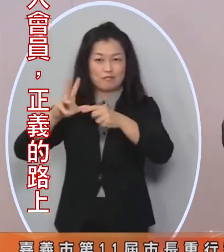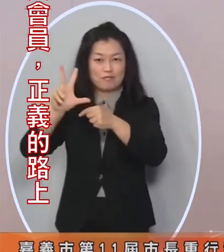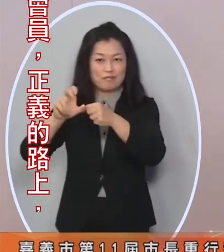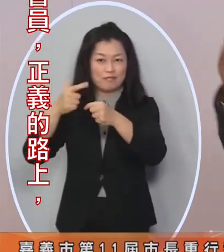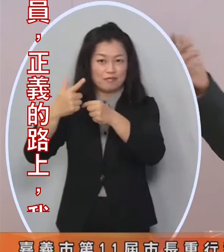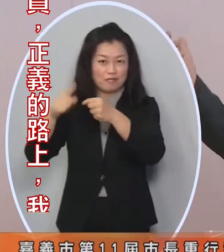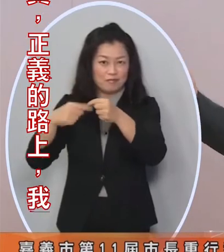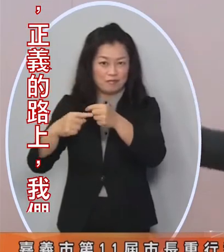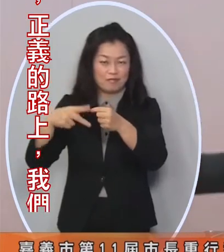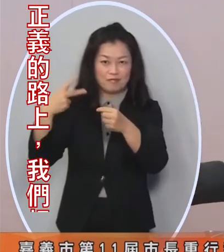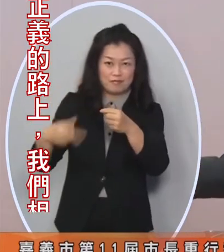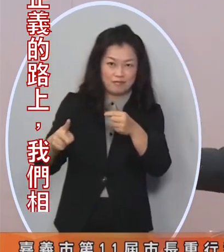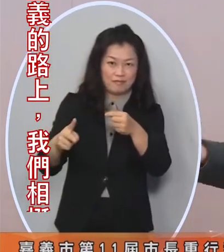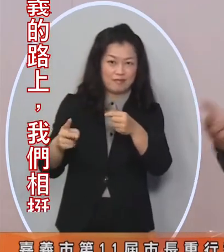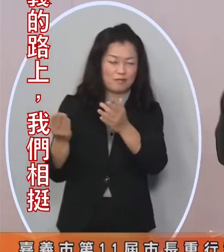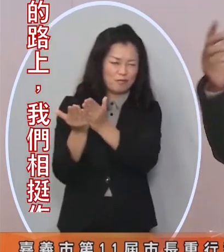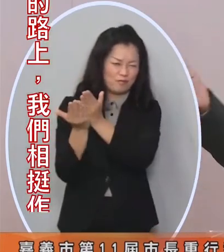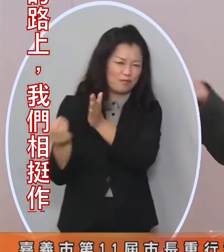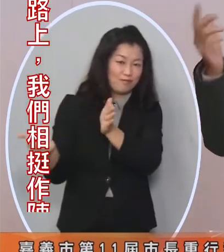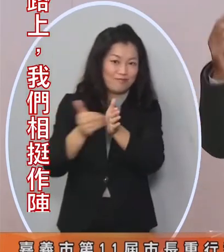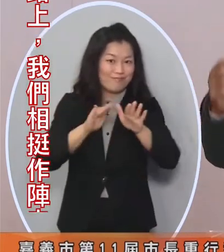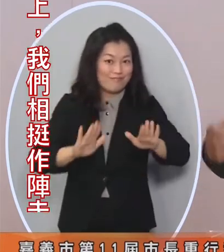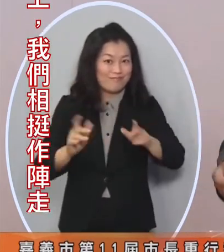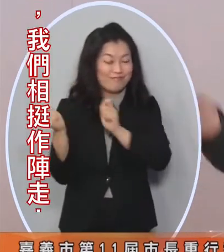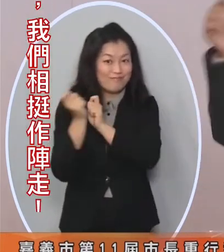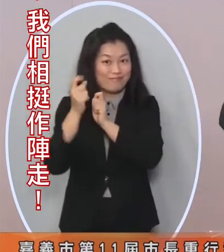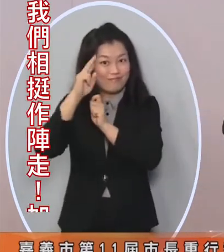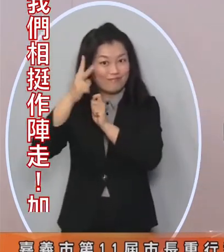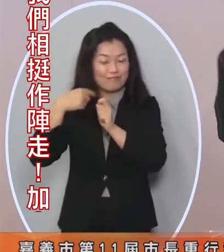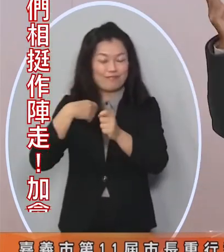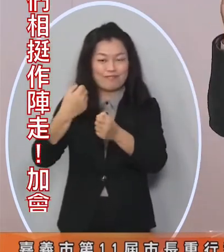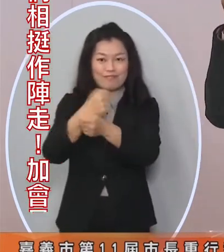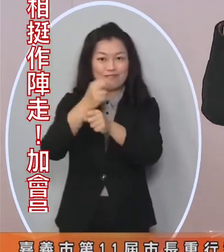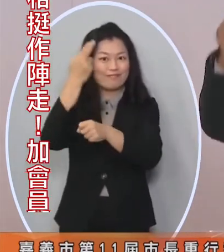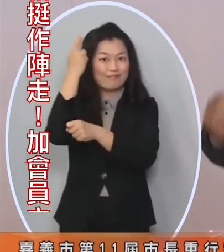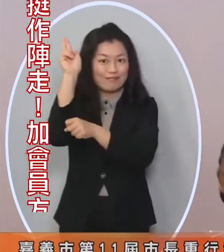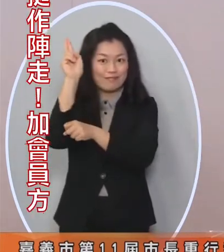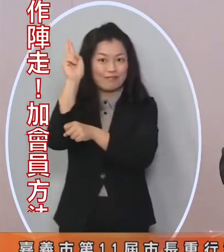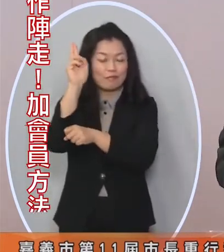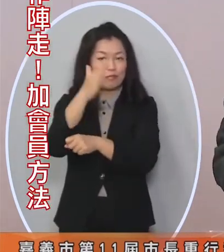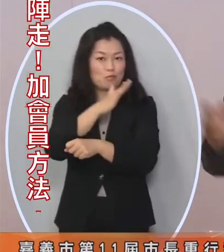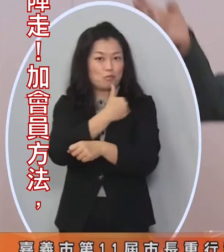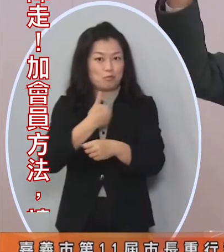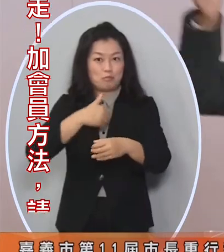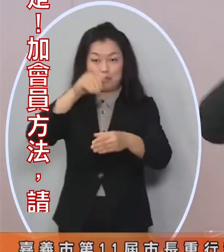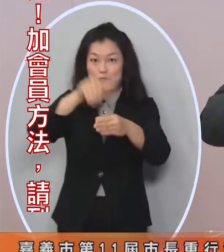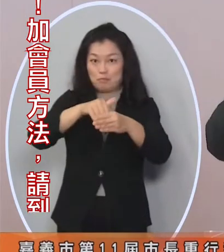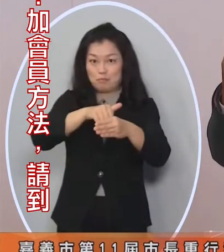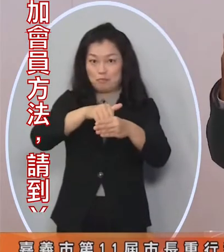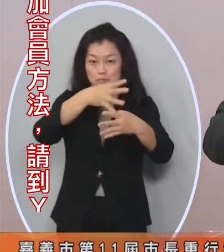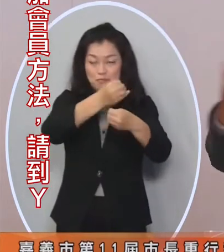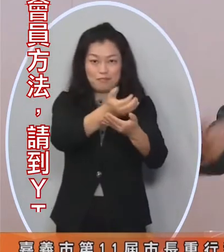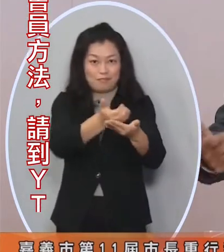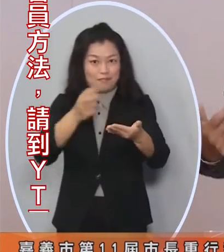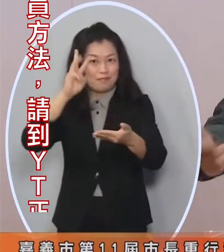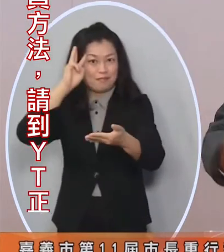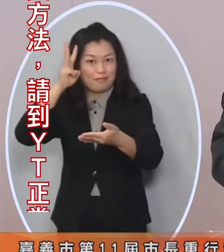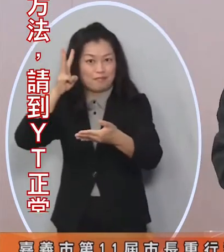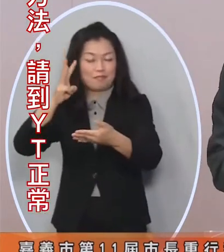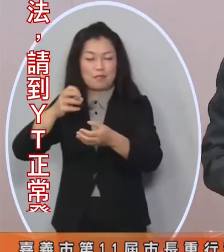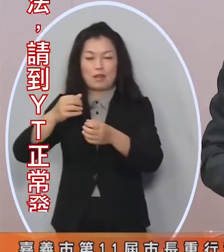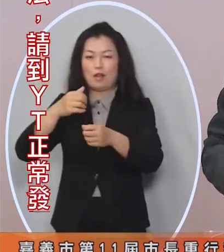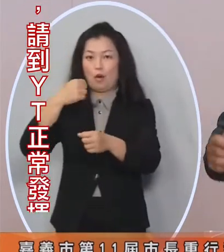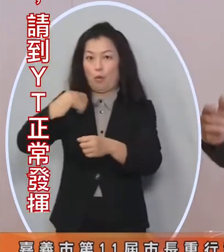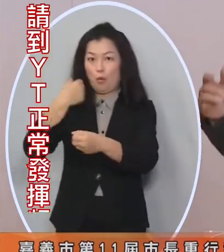即两天还阁考博士尔，吼，还袂放榜，可能投票进前3天放榜，我若着，阁挂一个博士